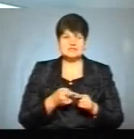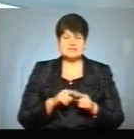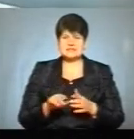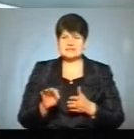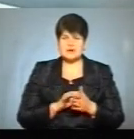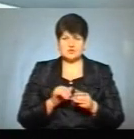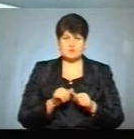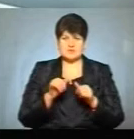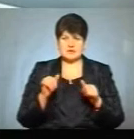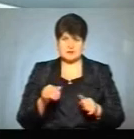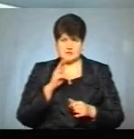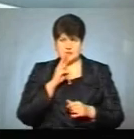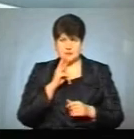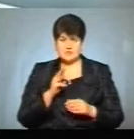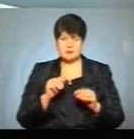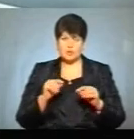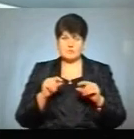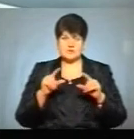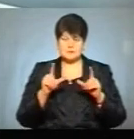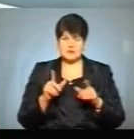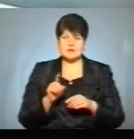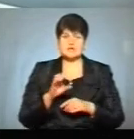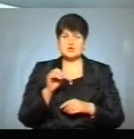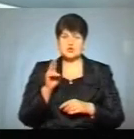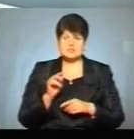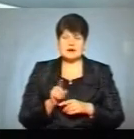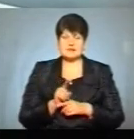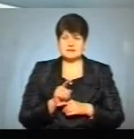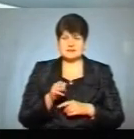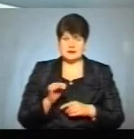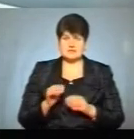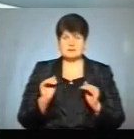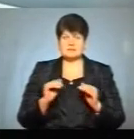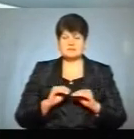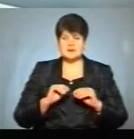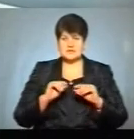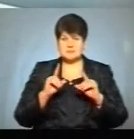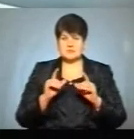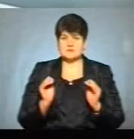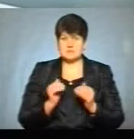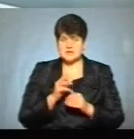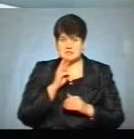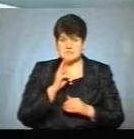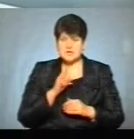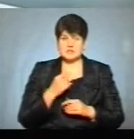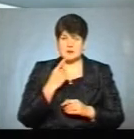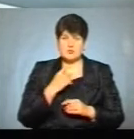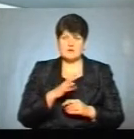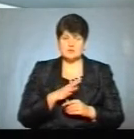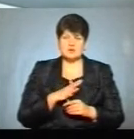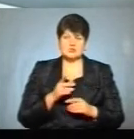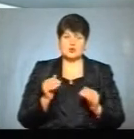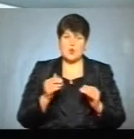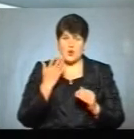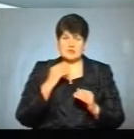роботодавці заробітну плату, тому що піднімалися соціальні стандарти. Піднімалась мінімальна заробітна плата, і мова тоді йшла про те, що коли підніметься мінімальна